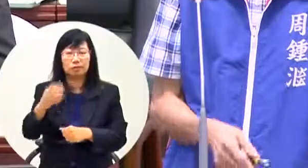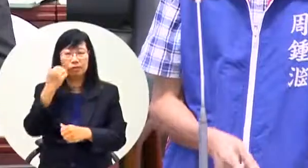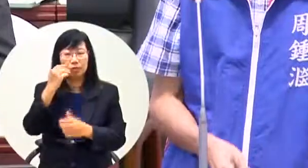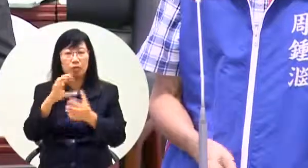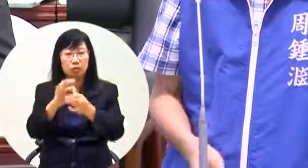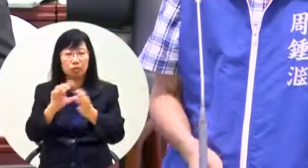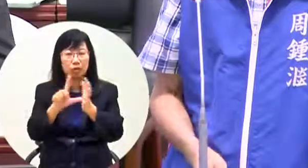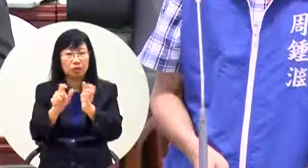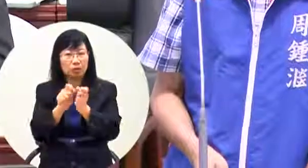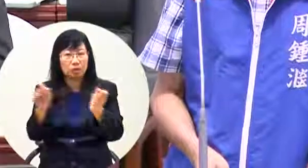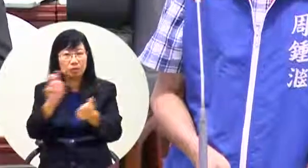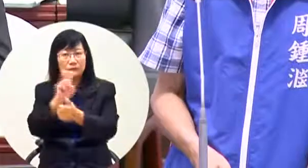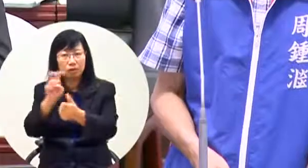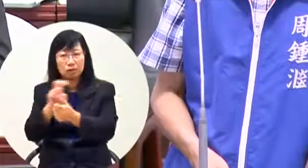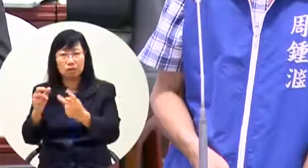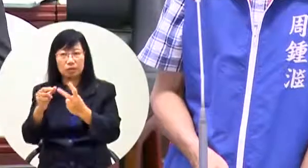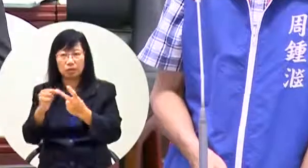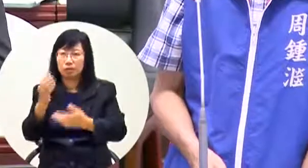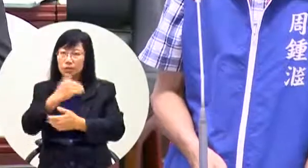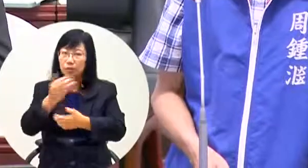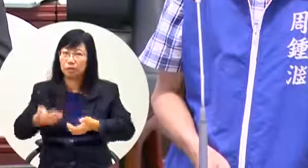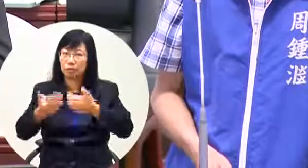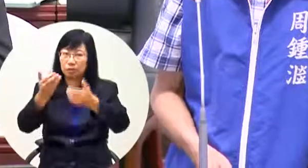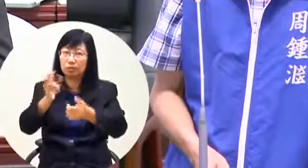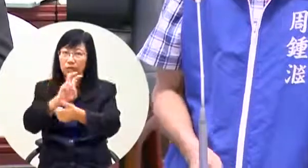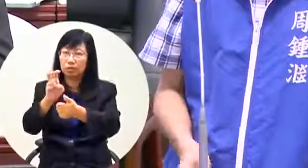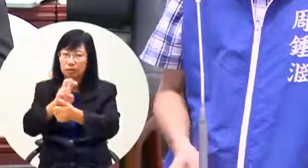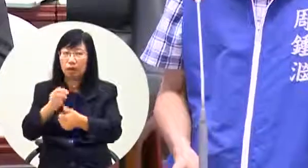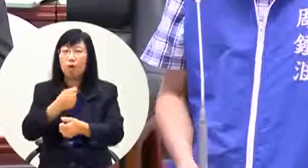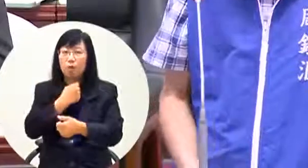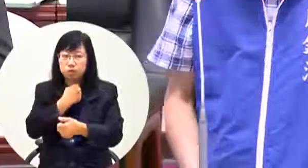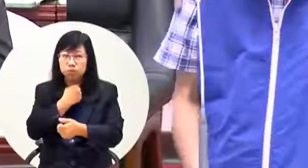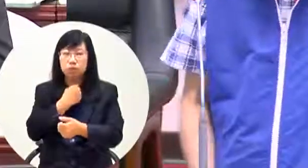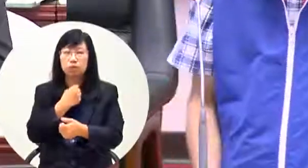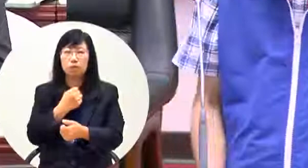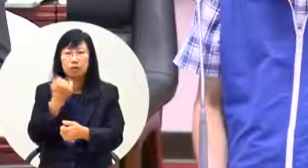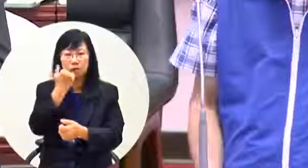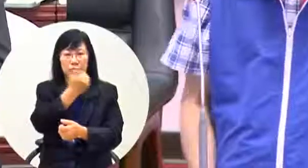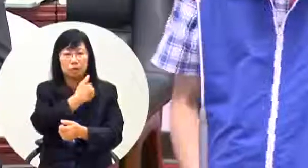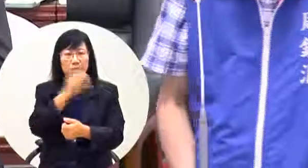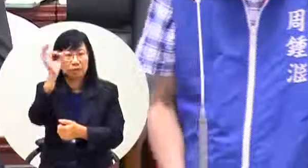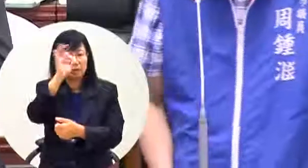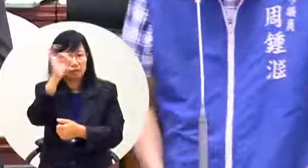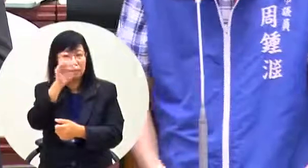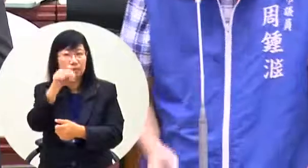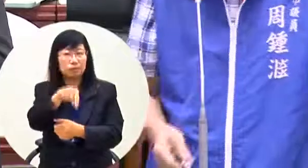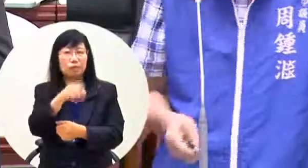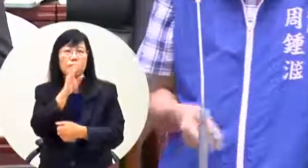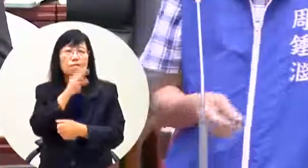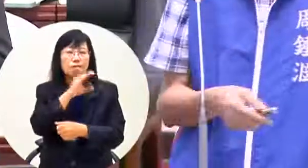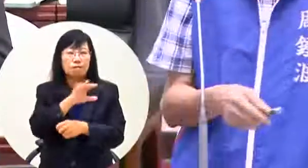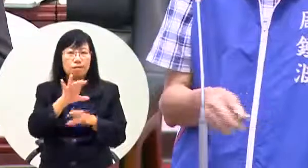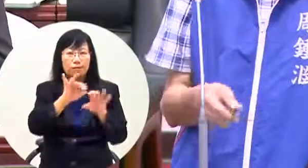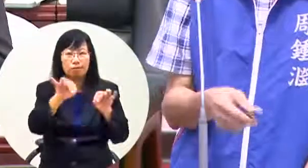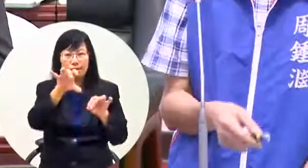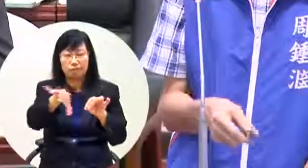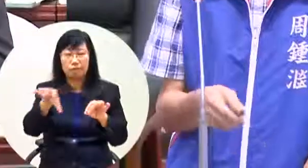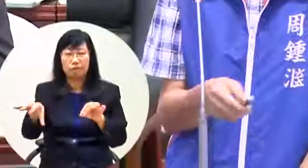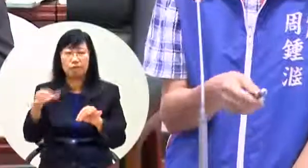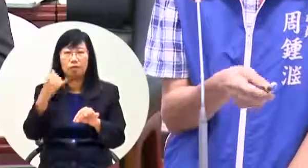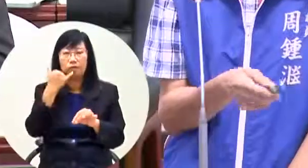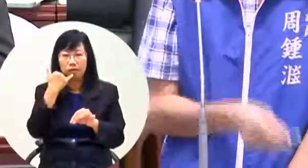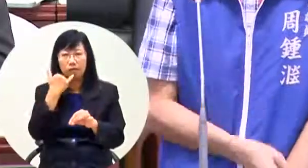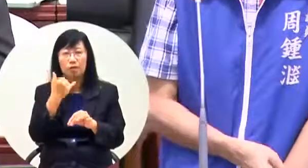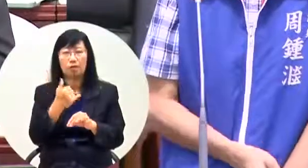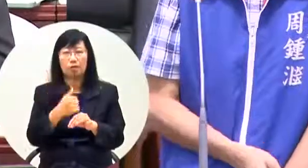们当然优先会想说，是不是有现有的闲置空间可以来利用？啊，如果没有的话，我们如何真实的去反映这一个民众